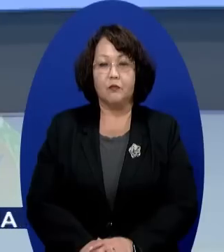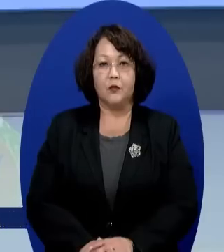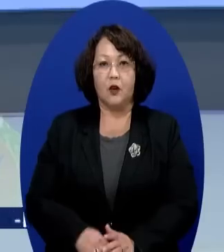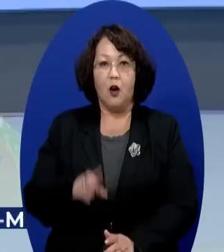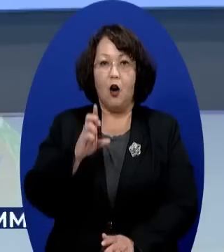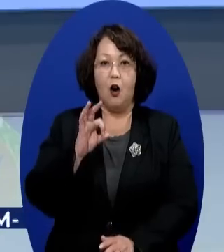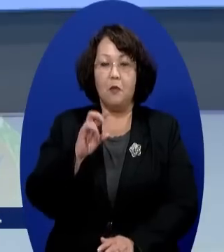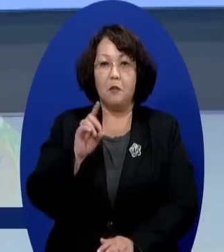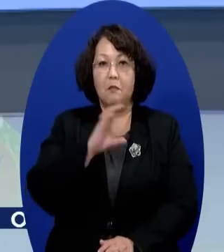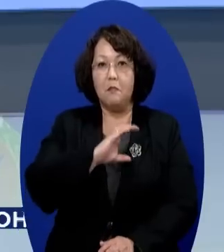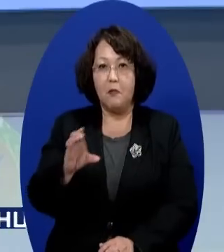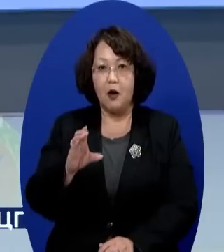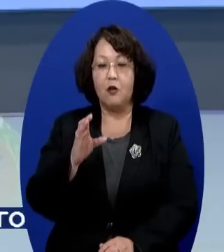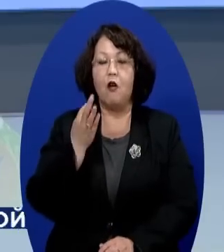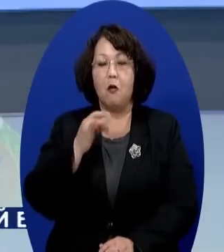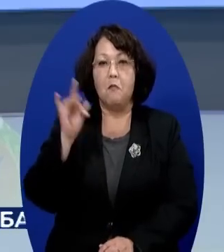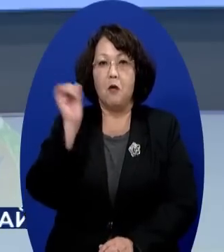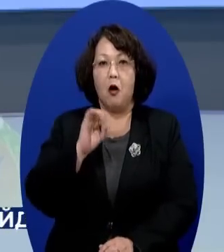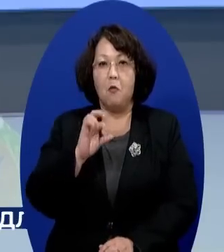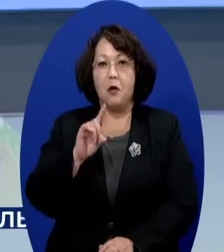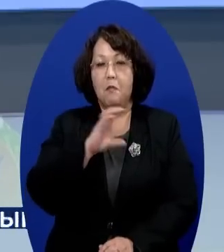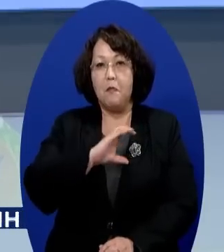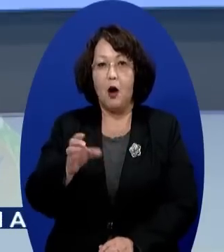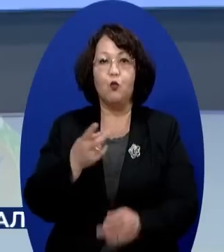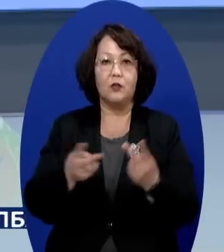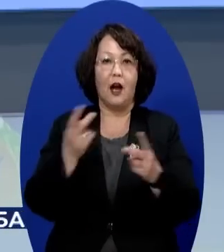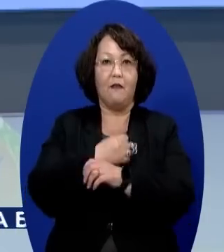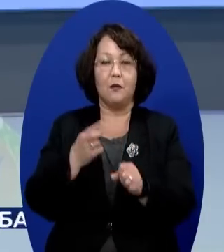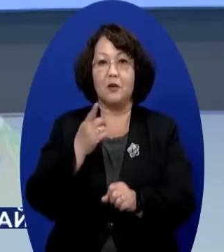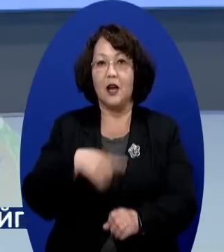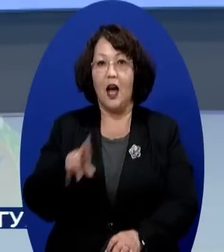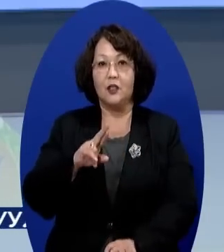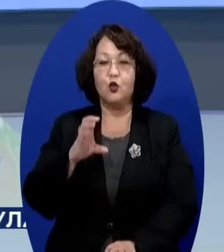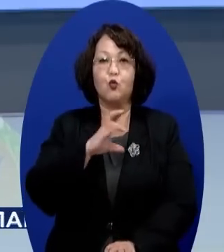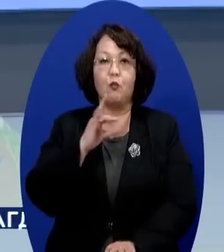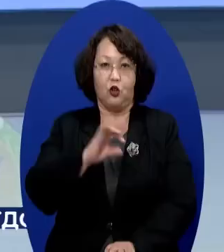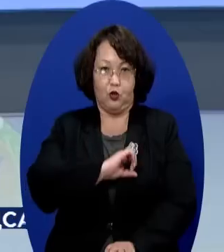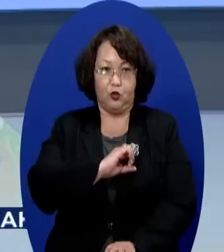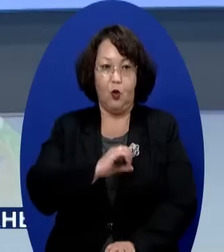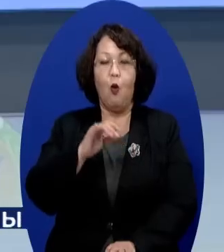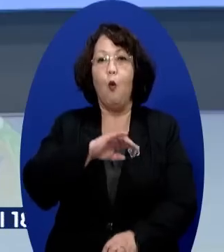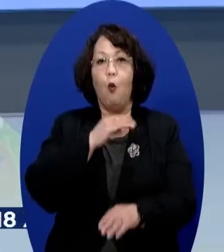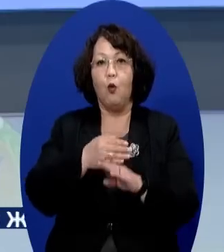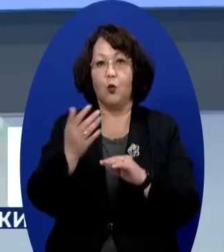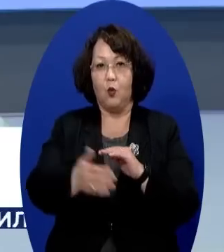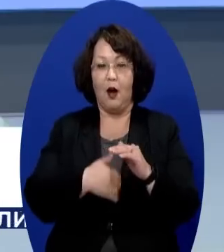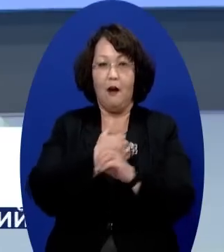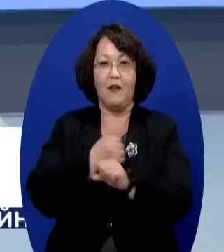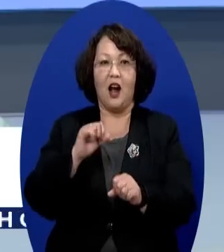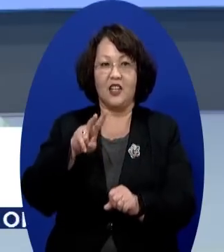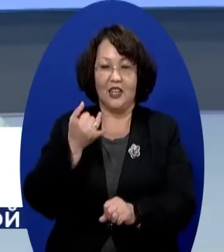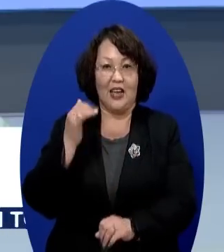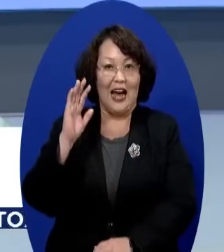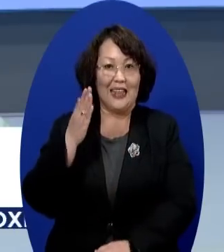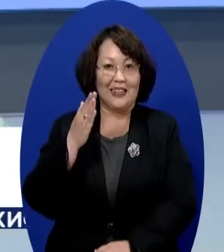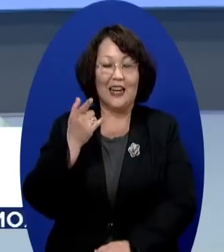Онцгой байдлын байгууллагын ойн энэ өдөр онцгой байдлын ерөнхий газрын үндэсний аврах бригад Скватрин одонгоор, Уулуурхаан аврах анги Алтан Гац одонгоор